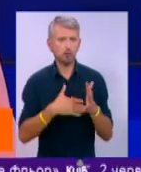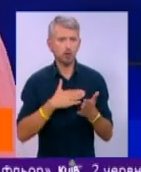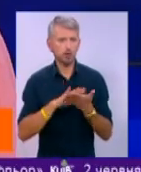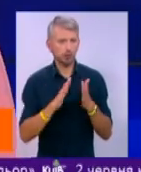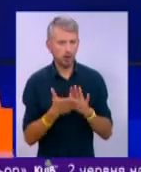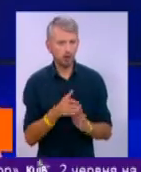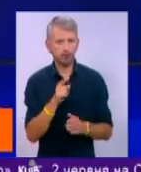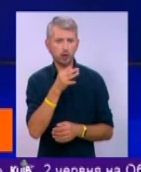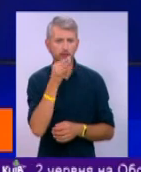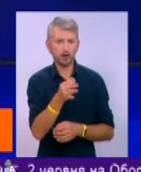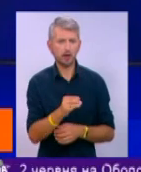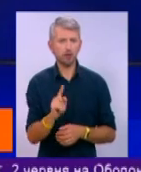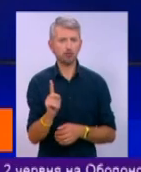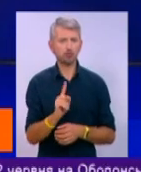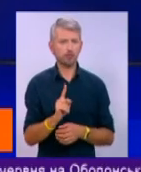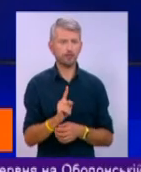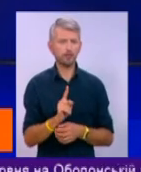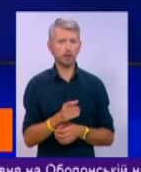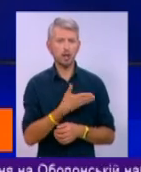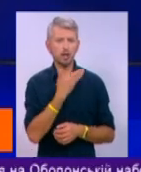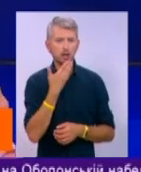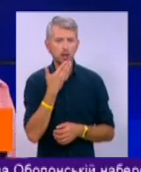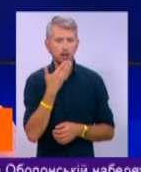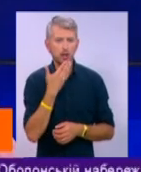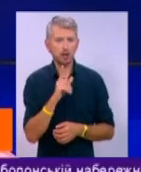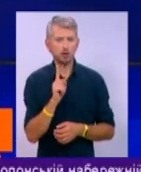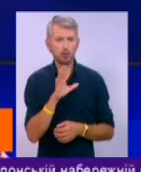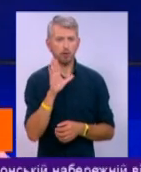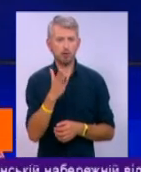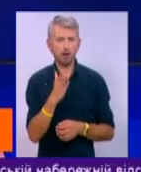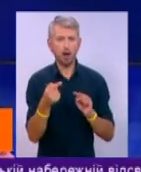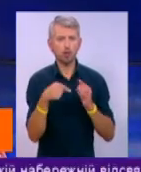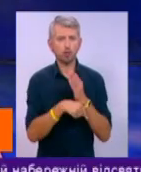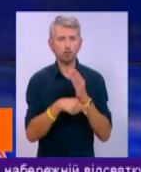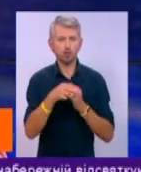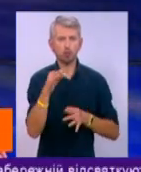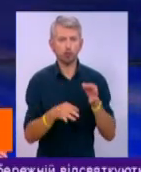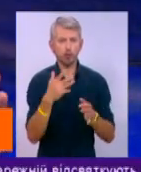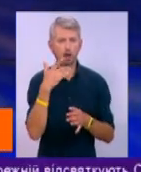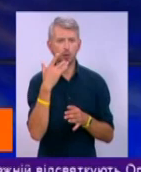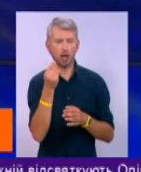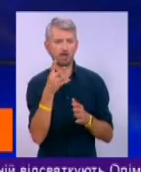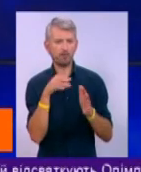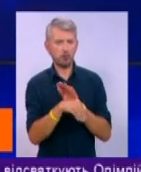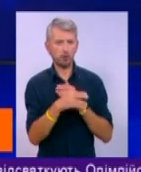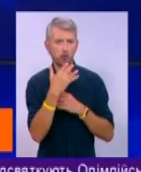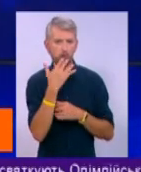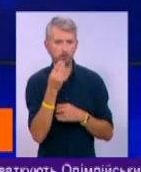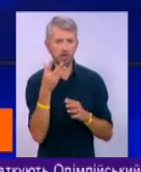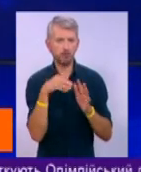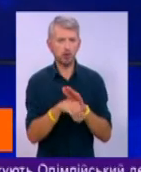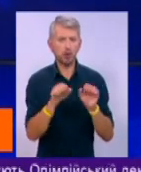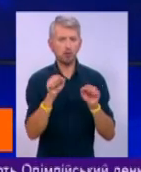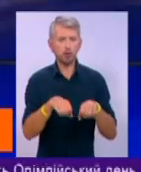ситуації. Вона сказала, що немає, значить, що в антикорупційному суді американські інвестори, іноземні інвестори,